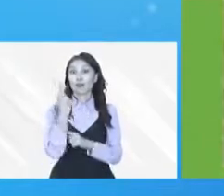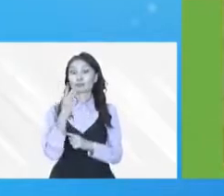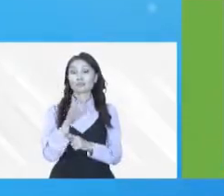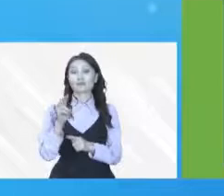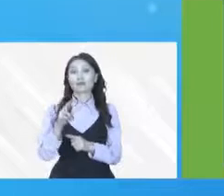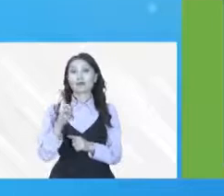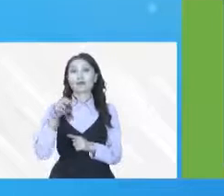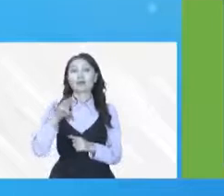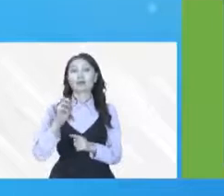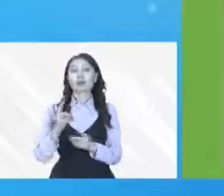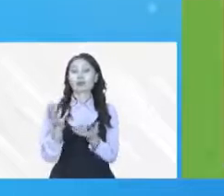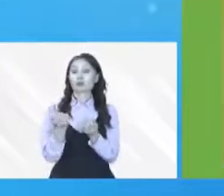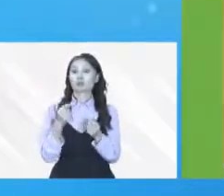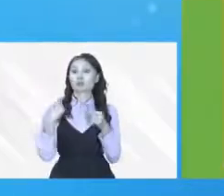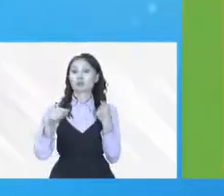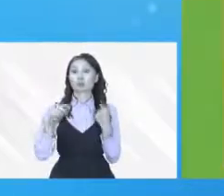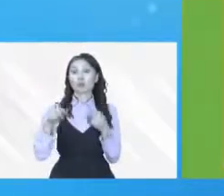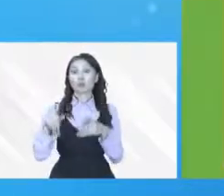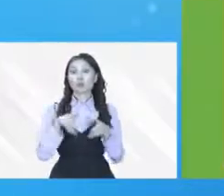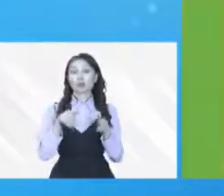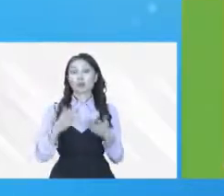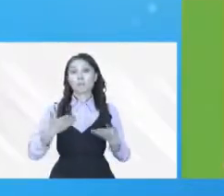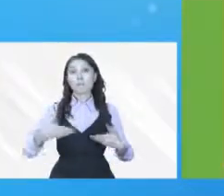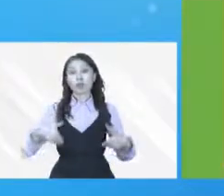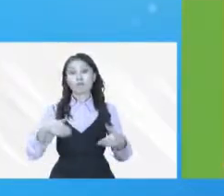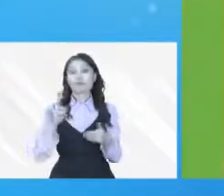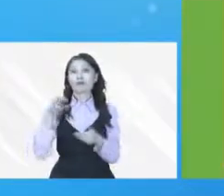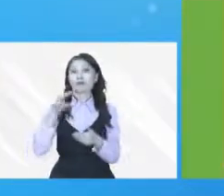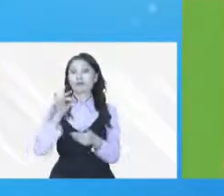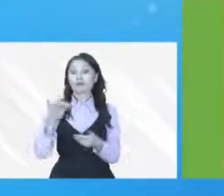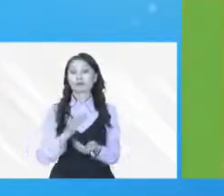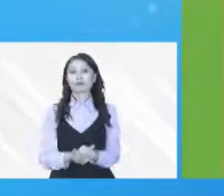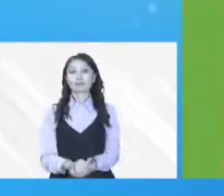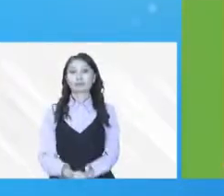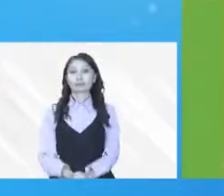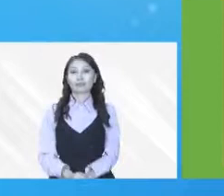клеток, получаемый другим путем. Половые клетки.